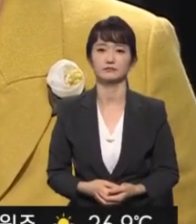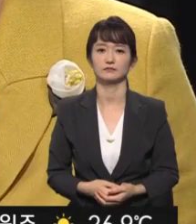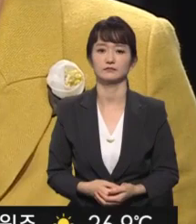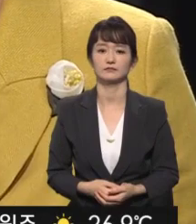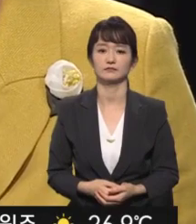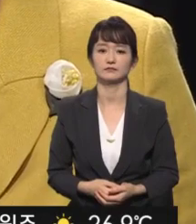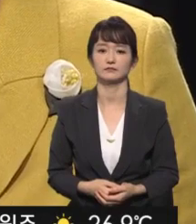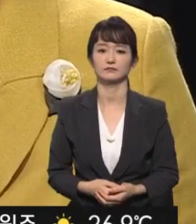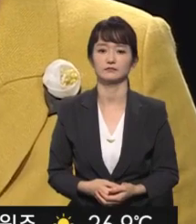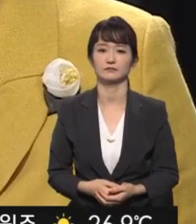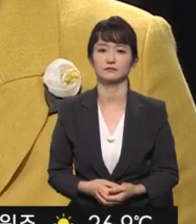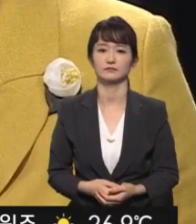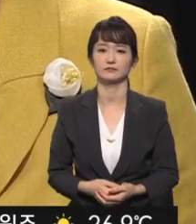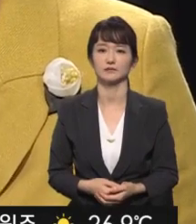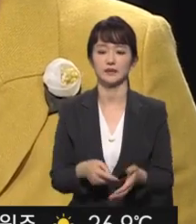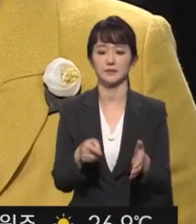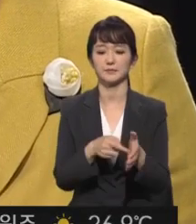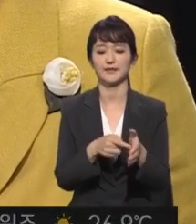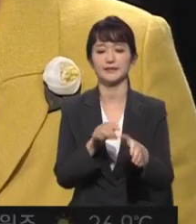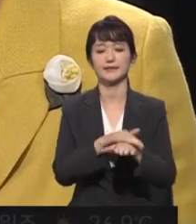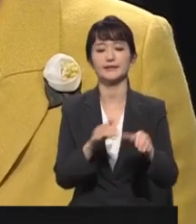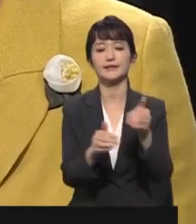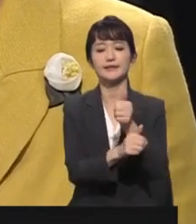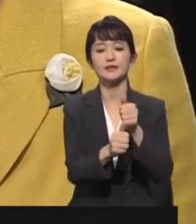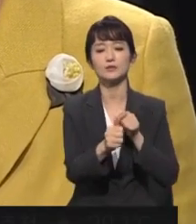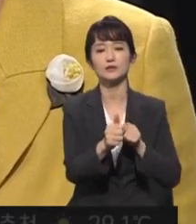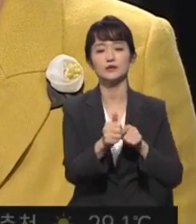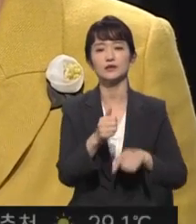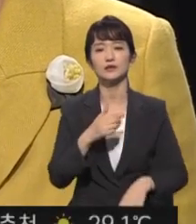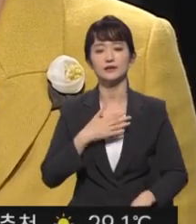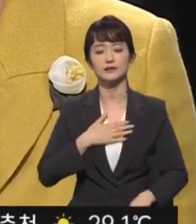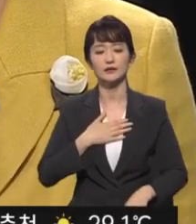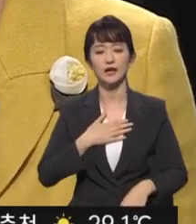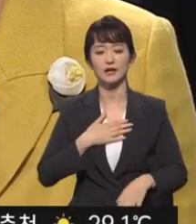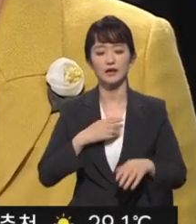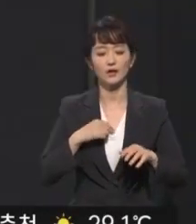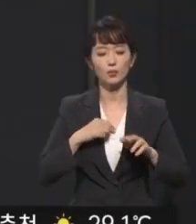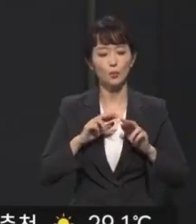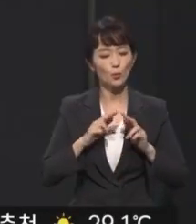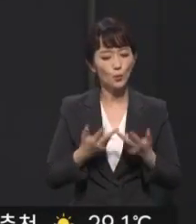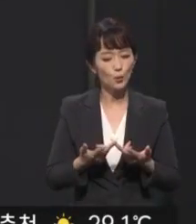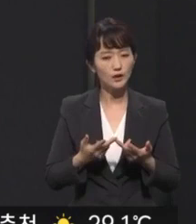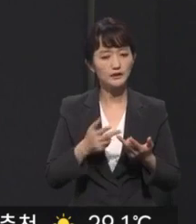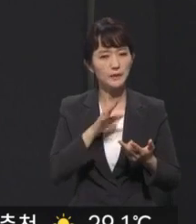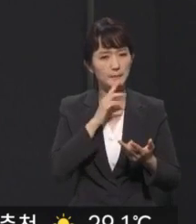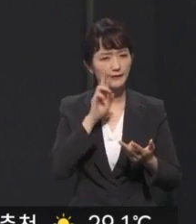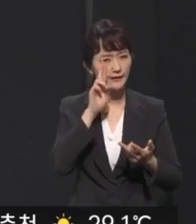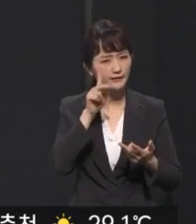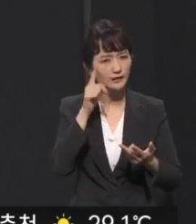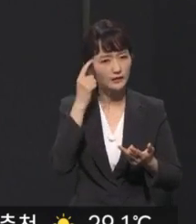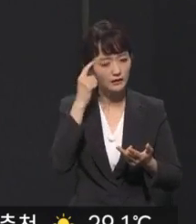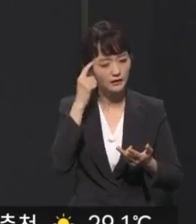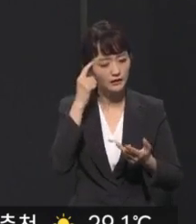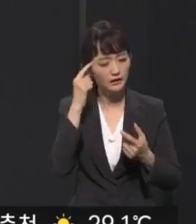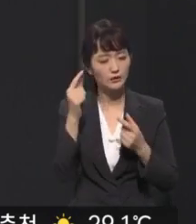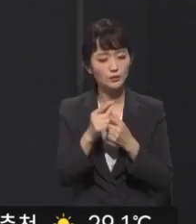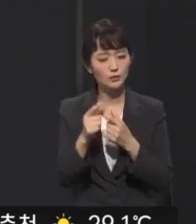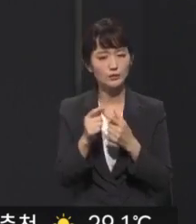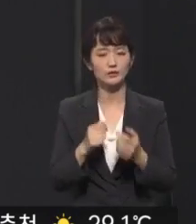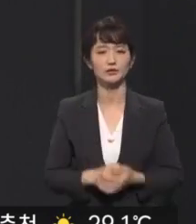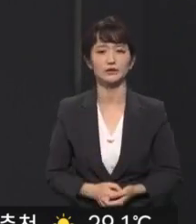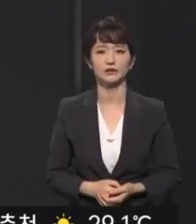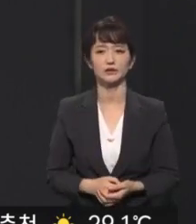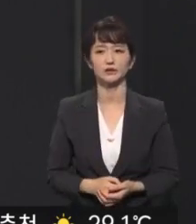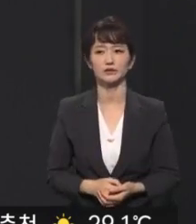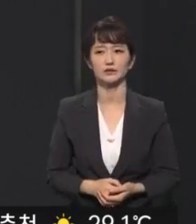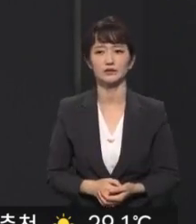그러 같아요 b 대의원들이 본인들이 진짜 내가 지금 비대위원 이만 나라는 아마 생각을 할겁니다 예 정당성을 갖고 있느냐 라는